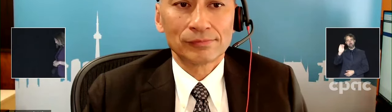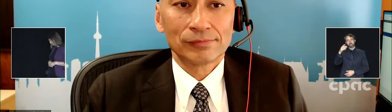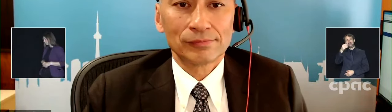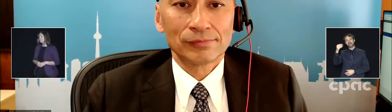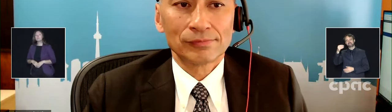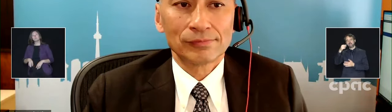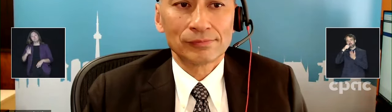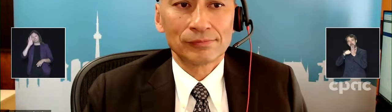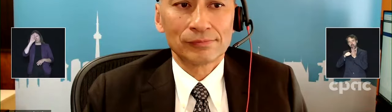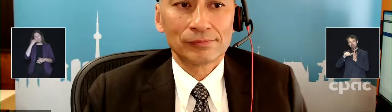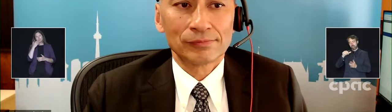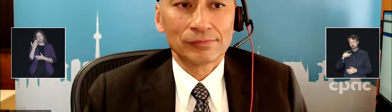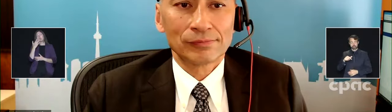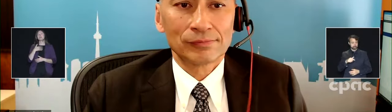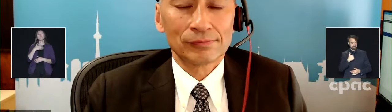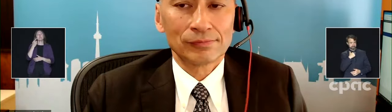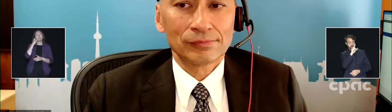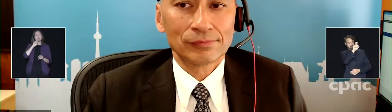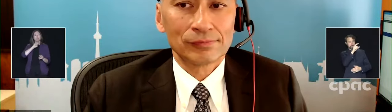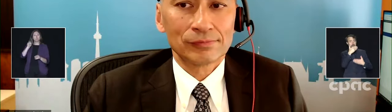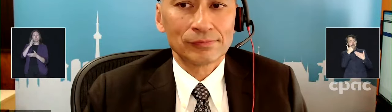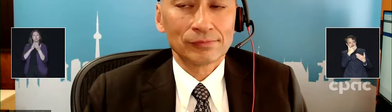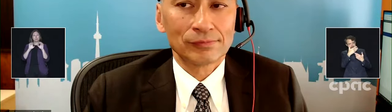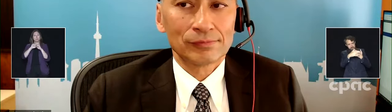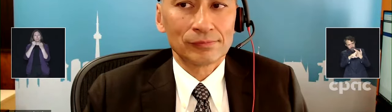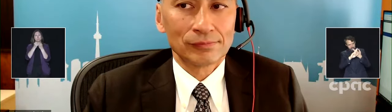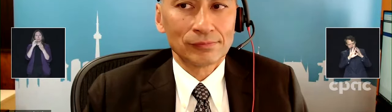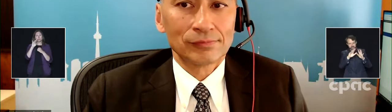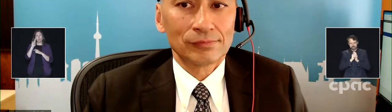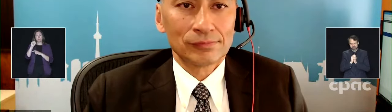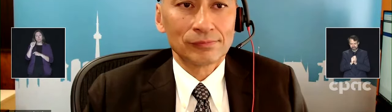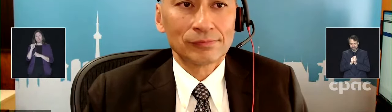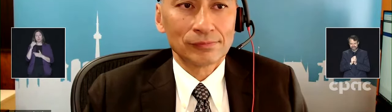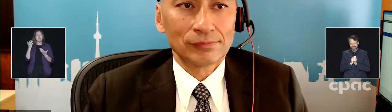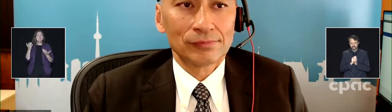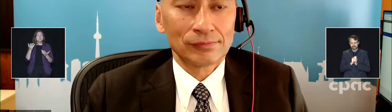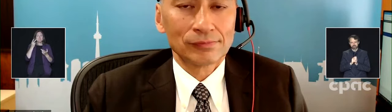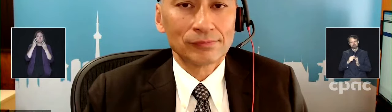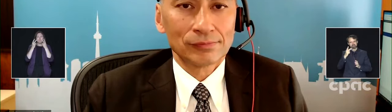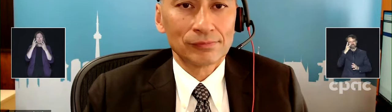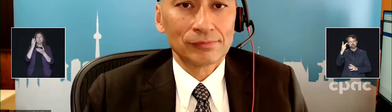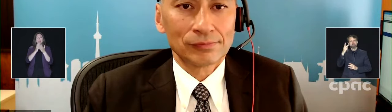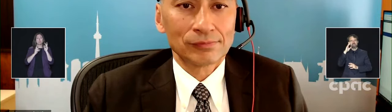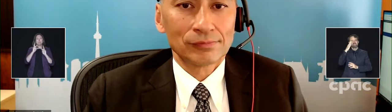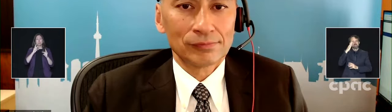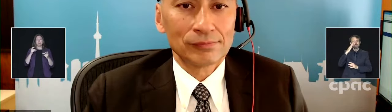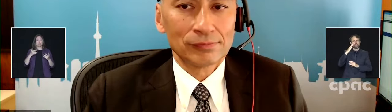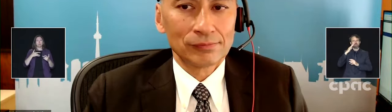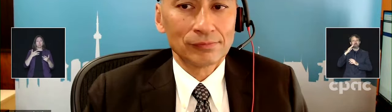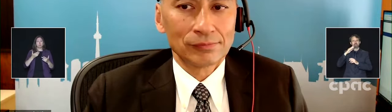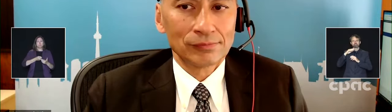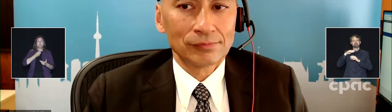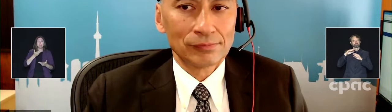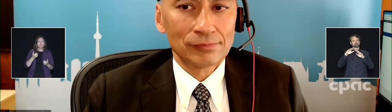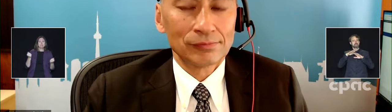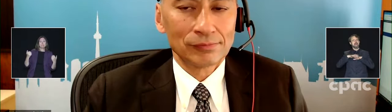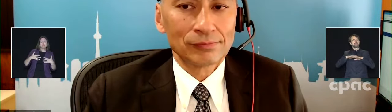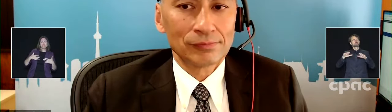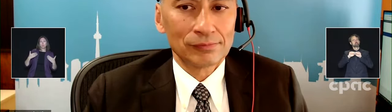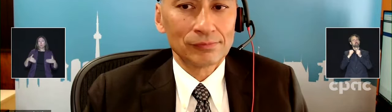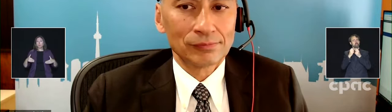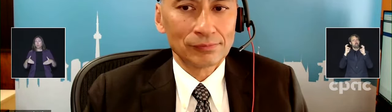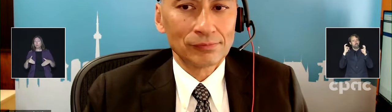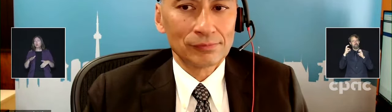posts on social media and I'm on Canadian's my CDs as well where some people are expressing this fear and claims oh,